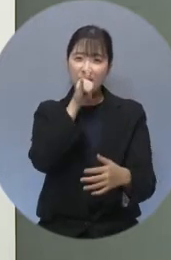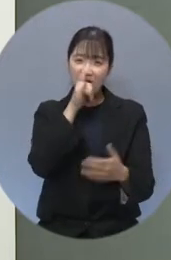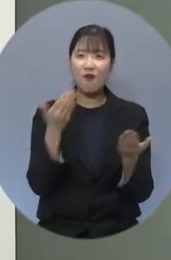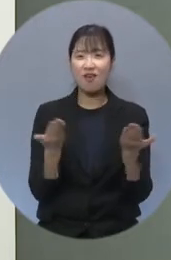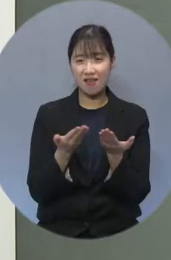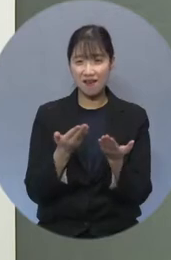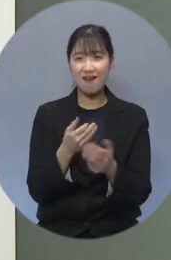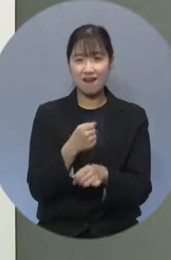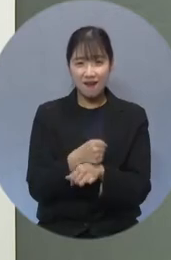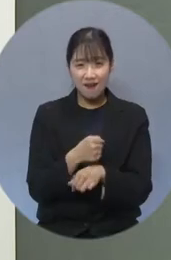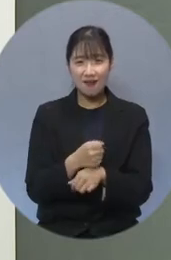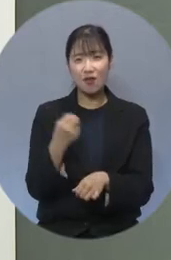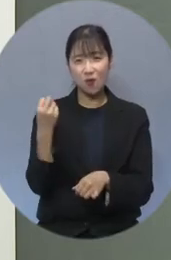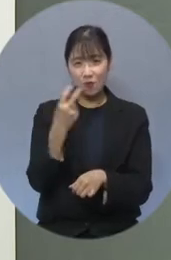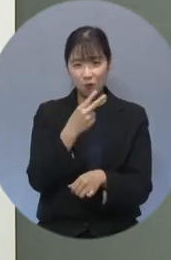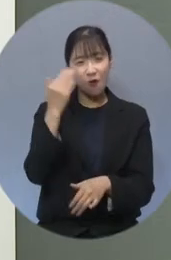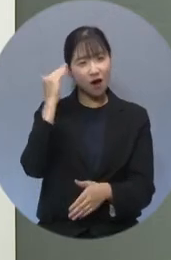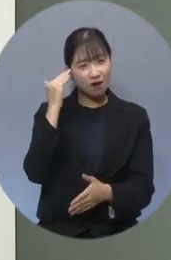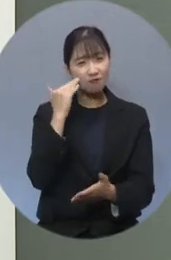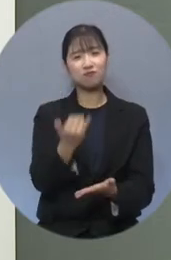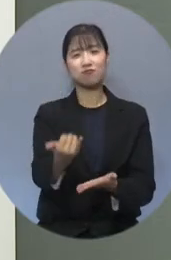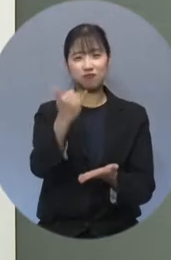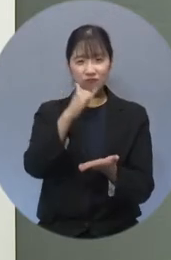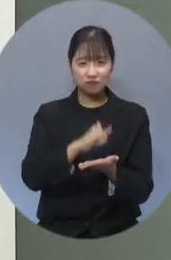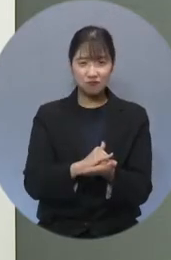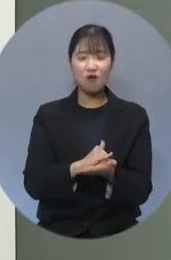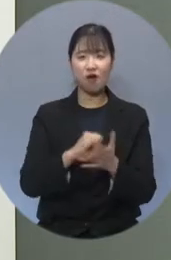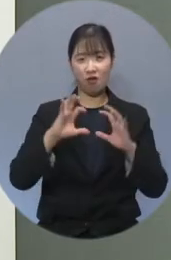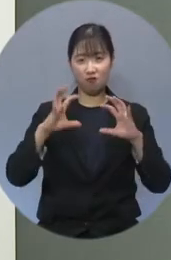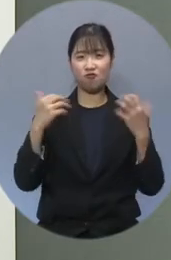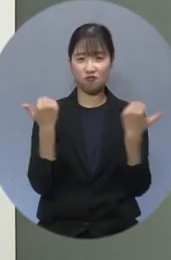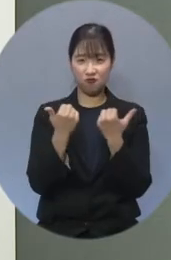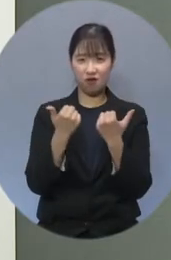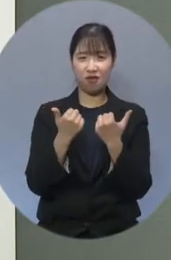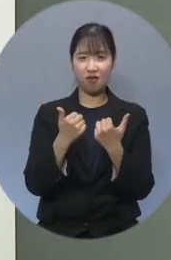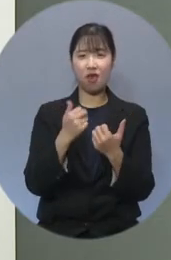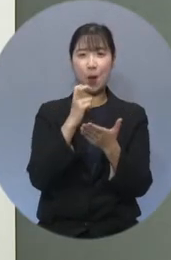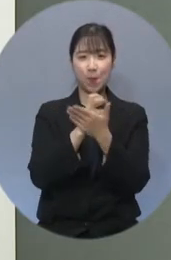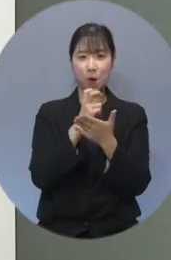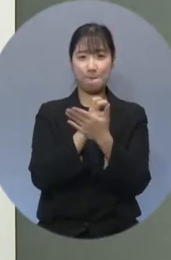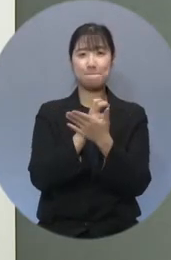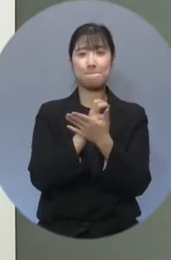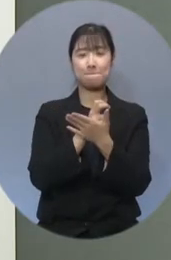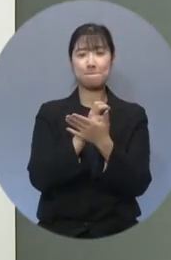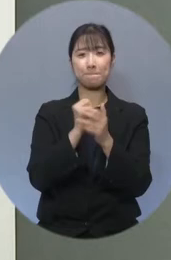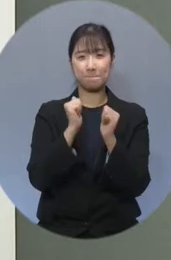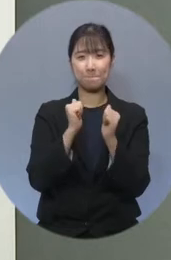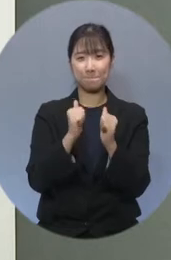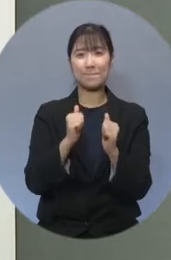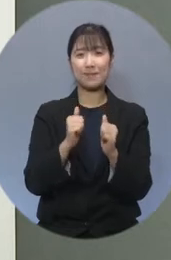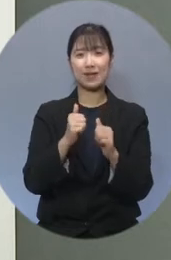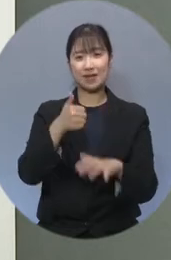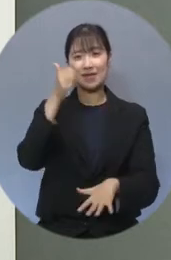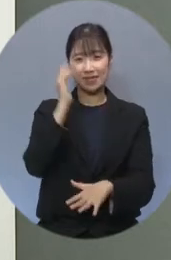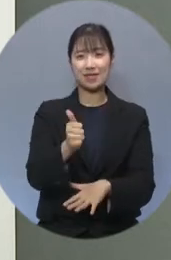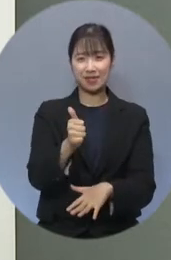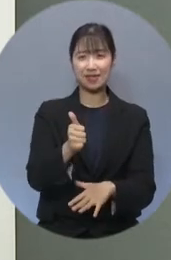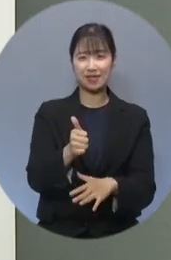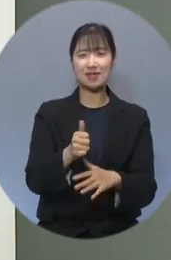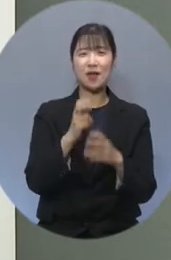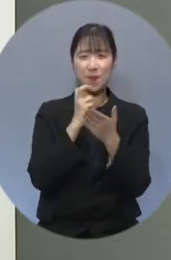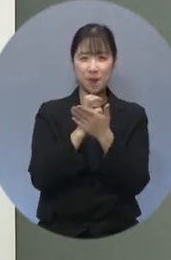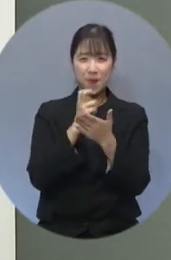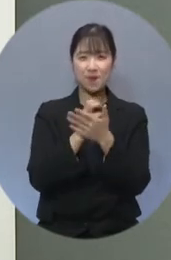하시고 네네. 그리고 귀국해서는 국회에 와서 법제실장 네네. 그러니까 국회